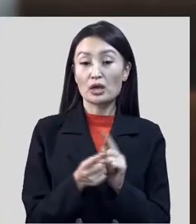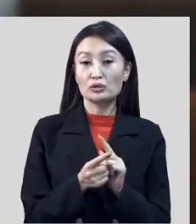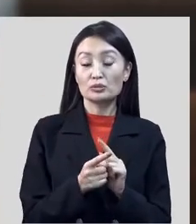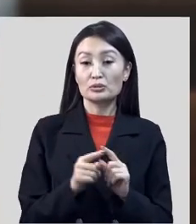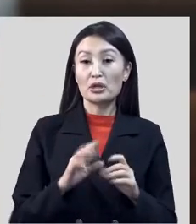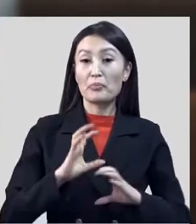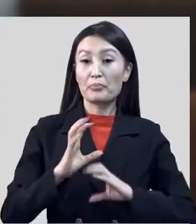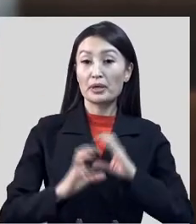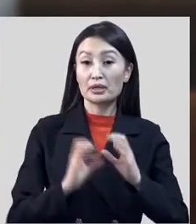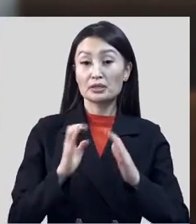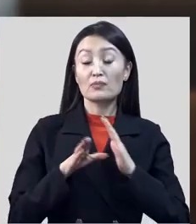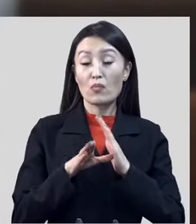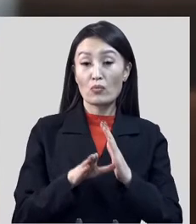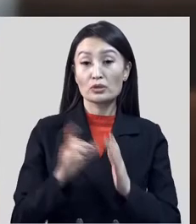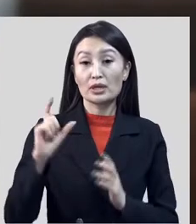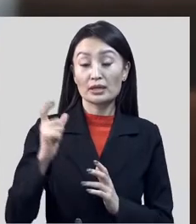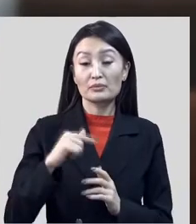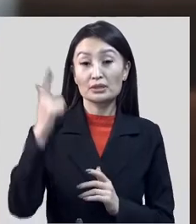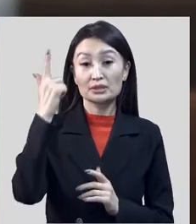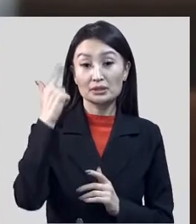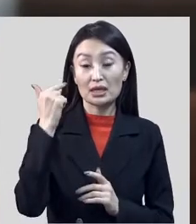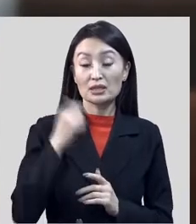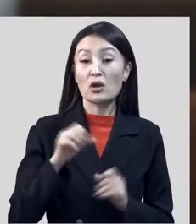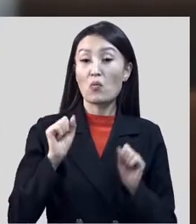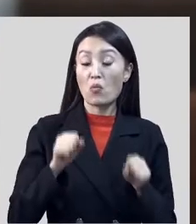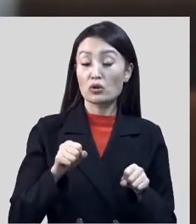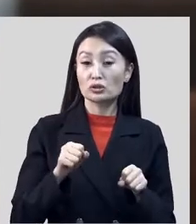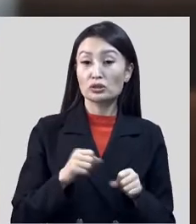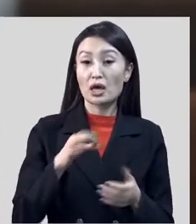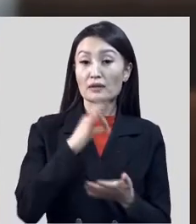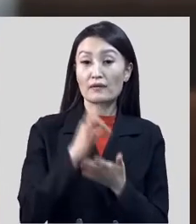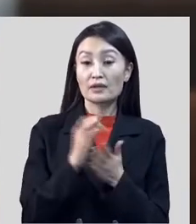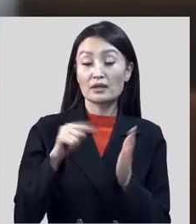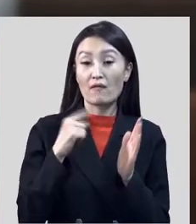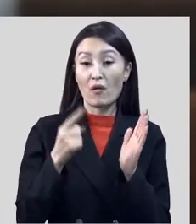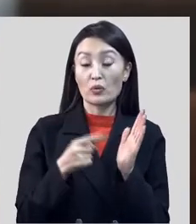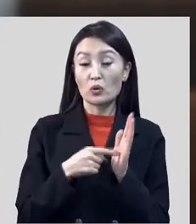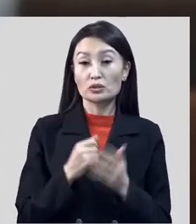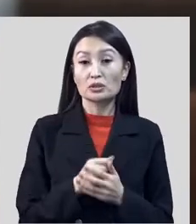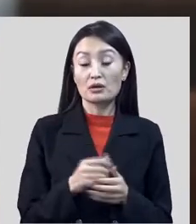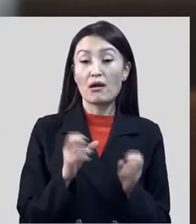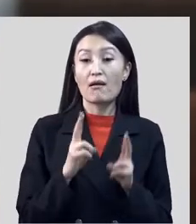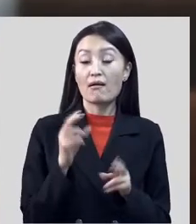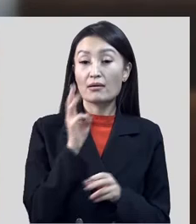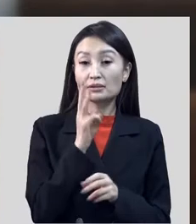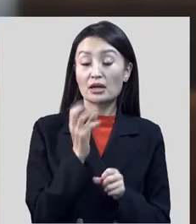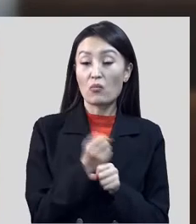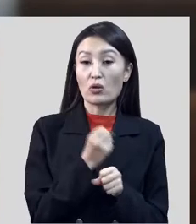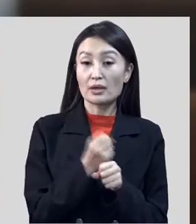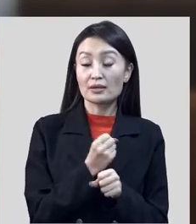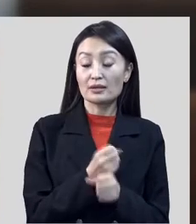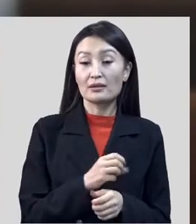только с помощью экономических знаний можно ответить на вопросы как заработать деньги